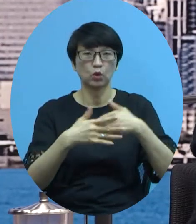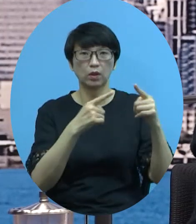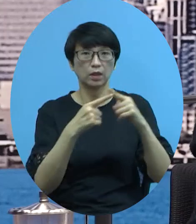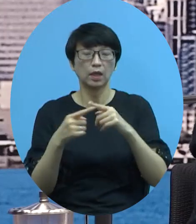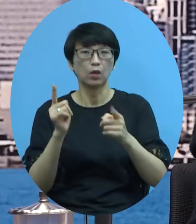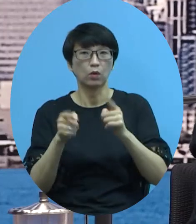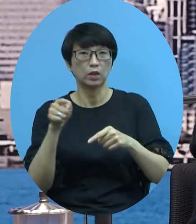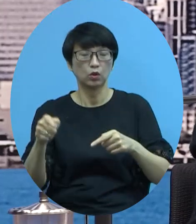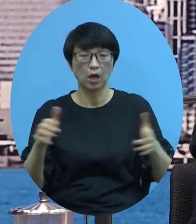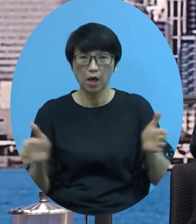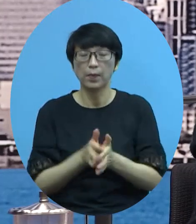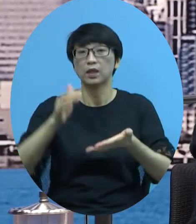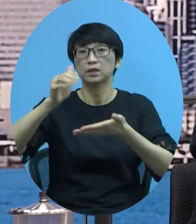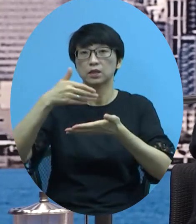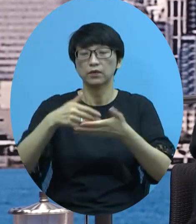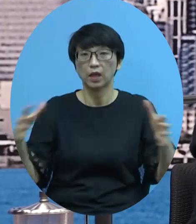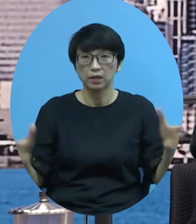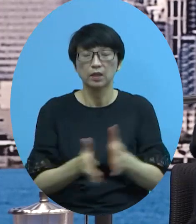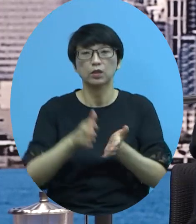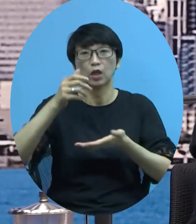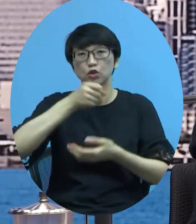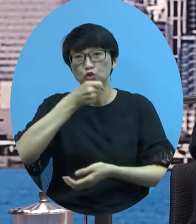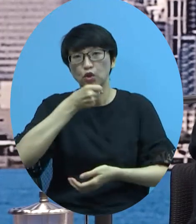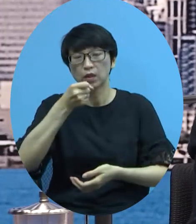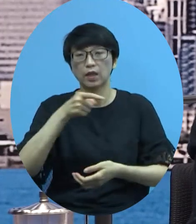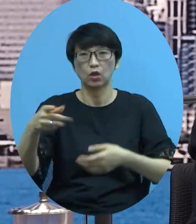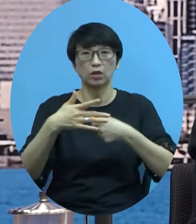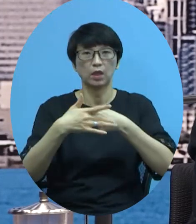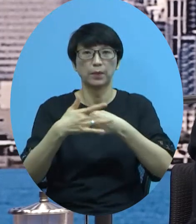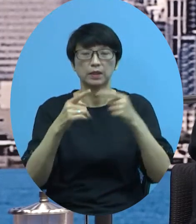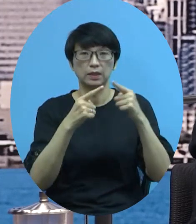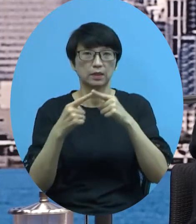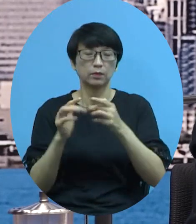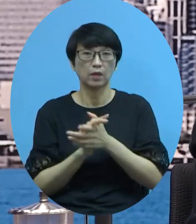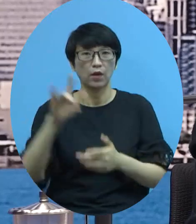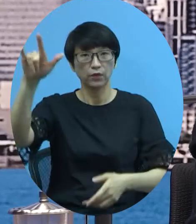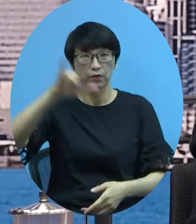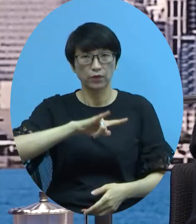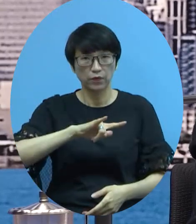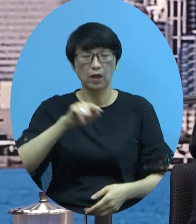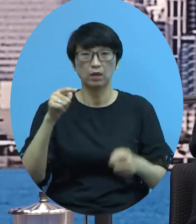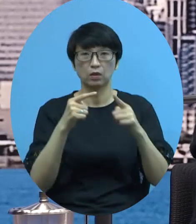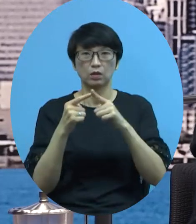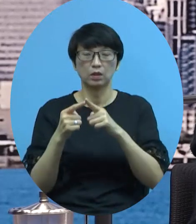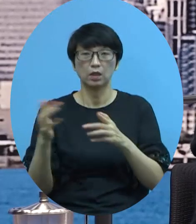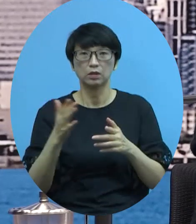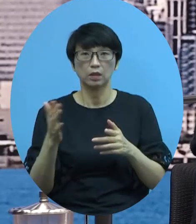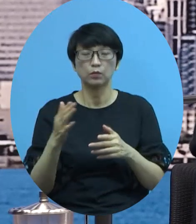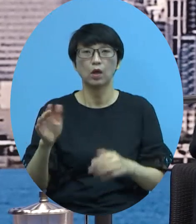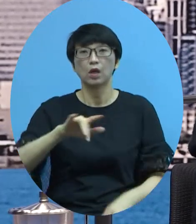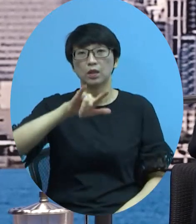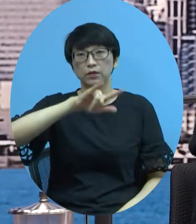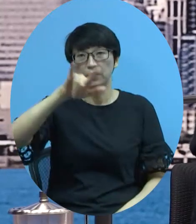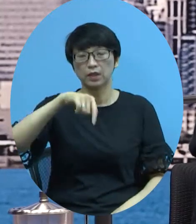啲即係同佢一齊食飯啊、一齊唱 K 啊，即係嗰類嗰啲密切接觸者。咁反而飛機翻嚟嗰啲咧，我哋因為差唔多成個飛機